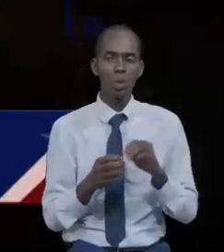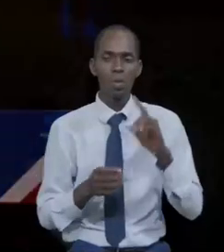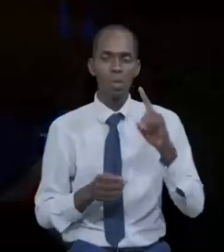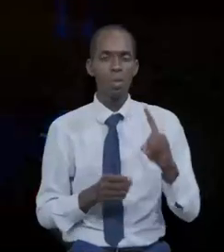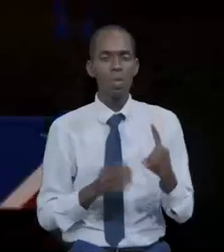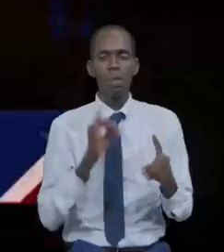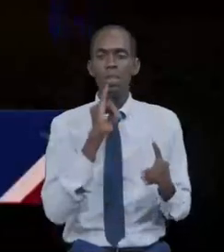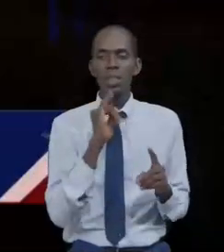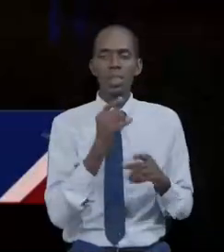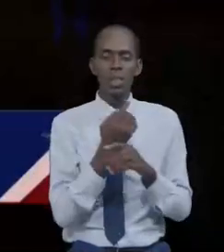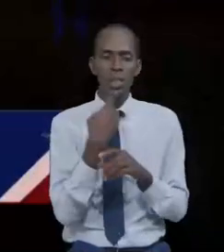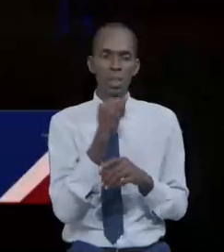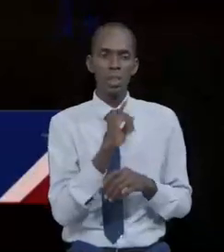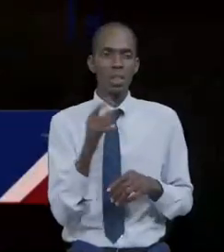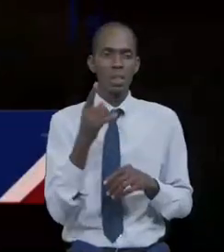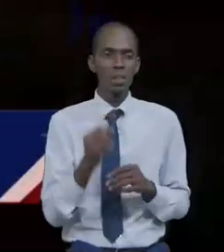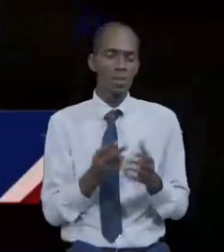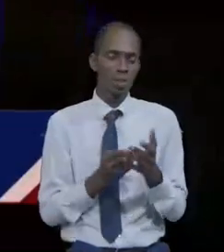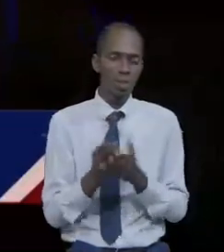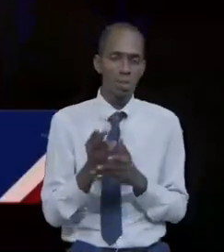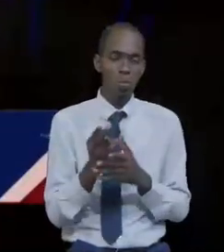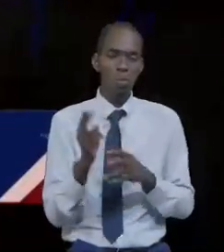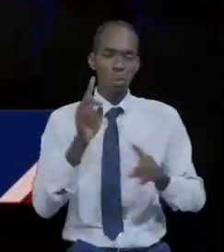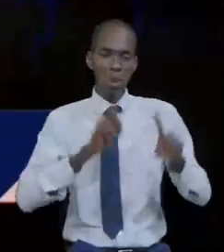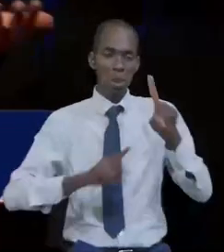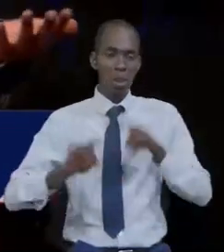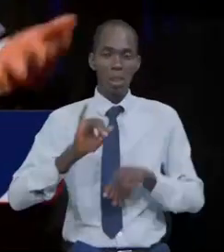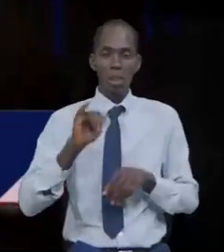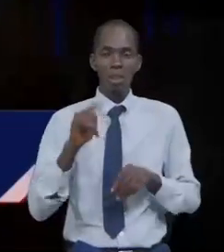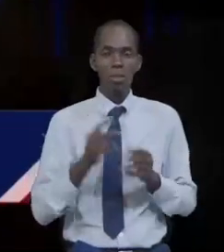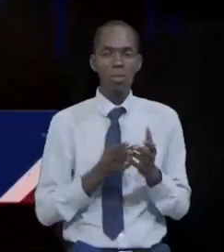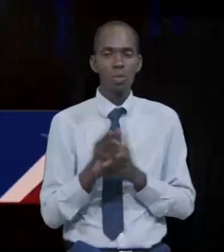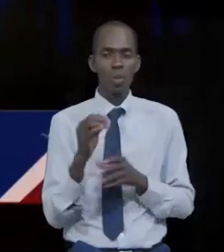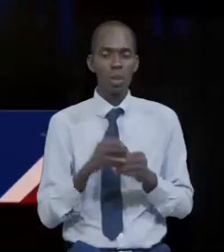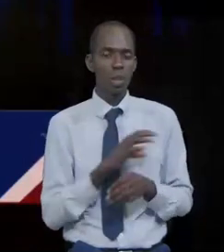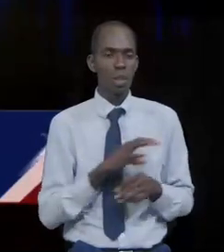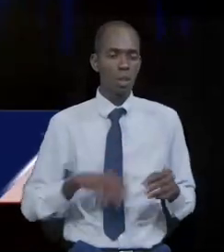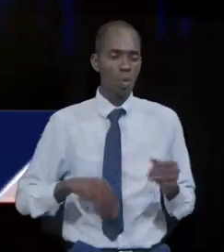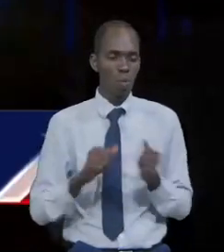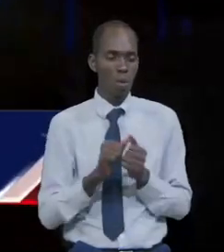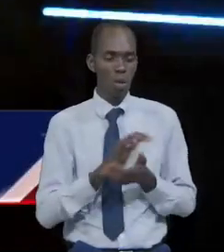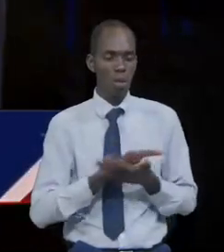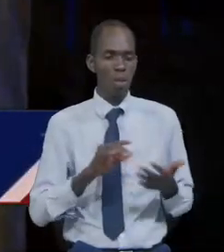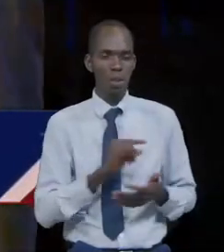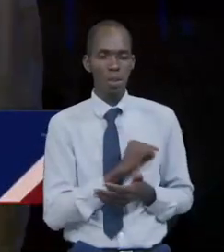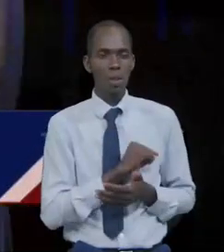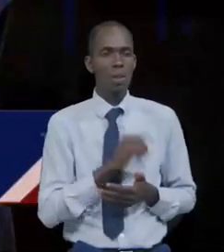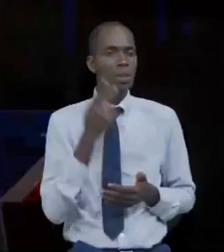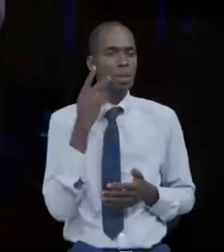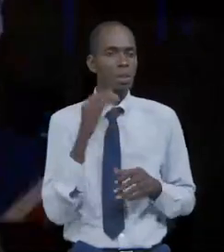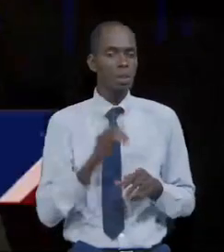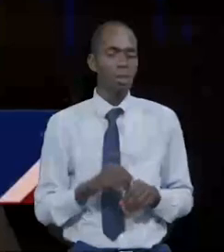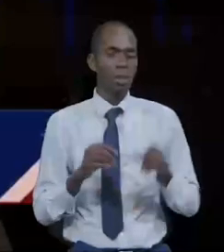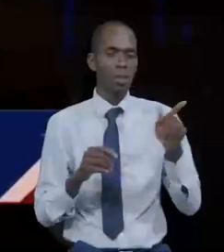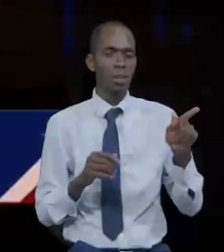dit. La vérité en Christ avec une conscience claire. Galates chapitre